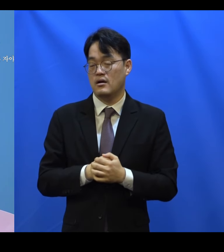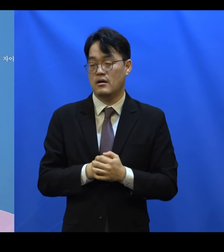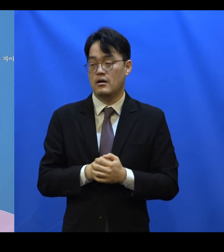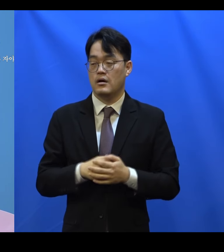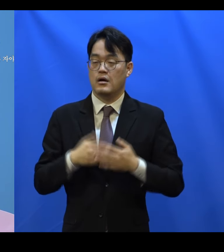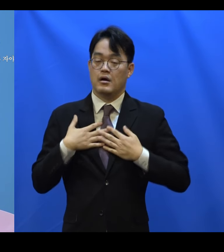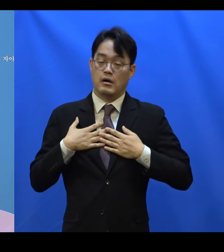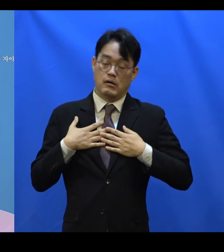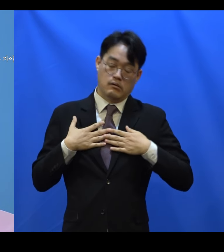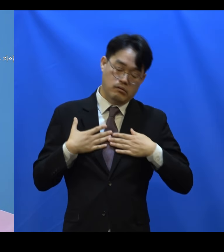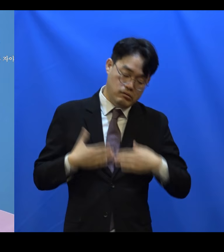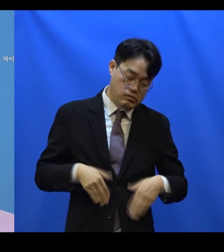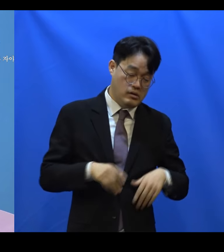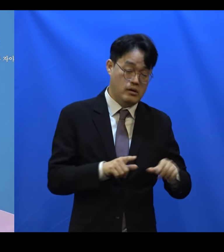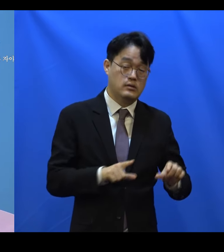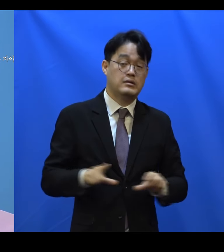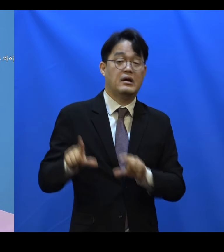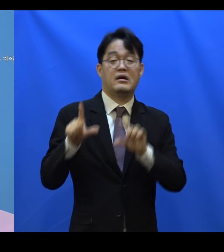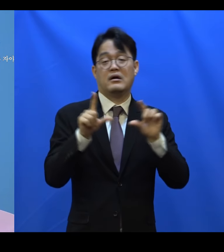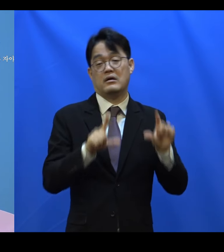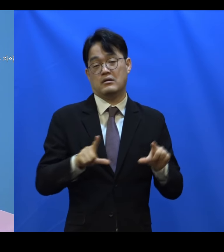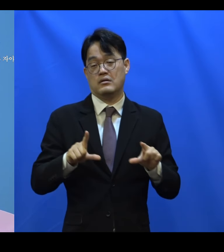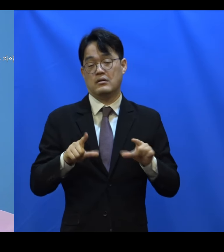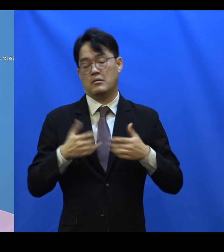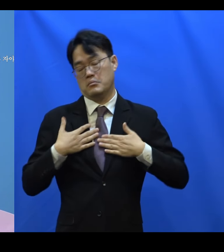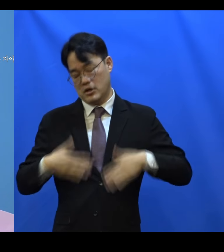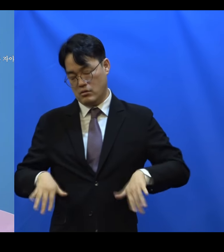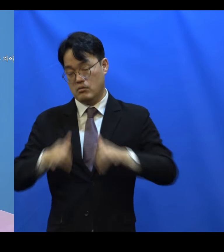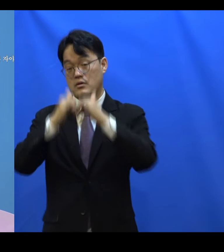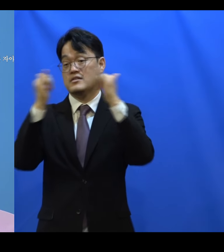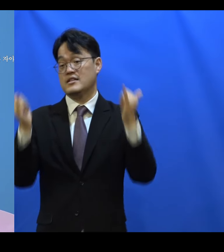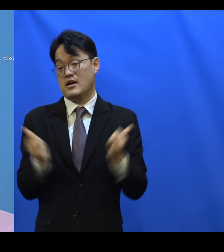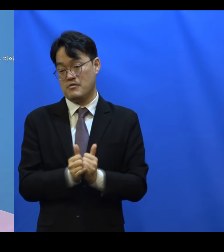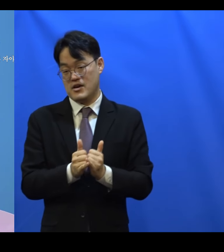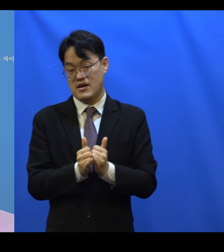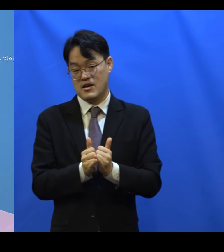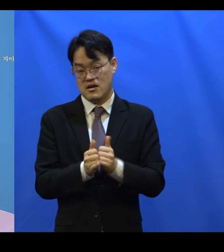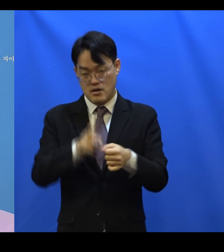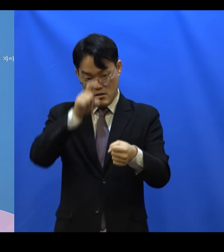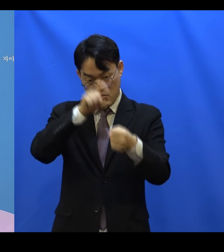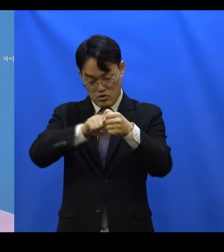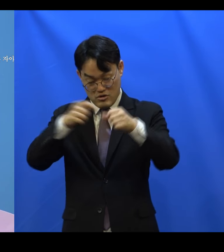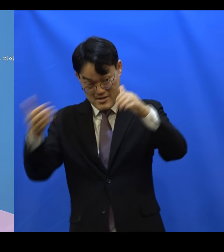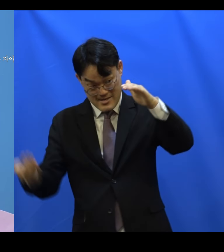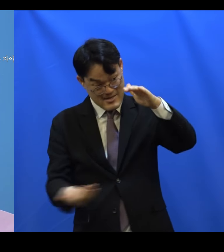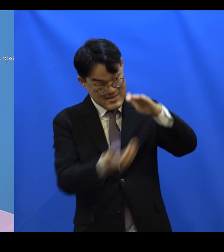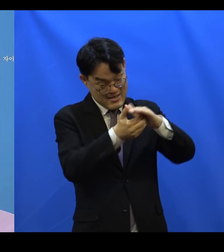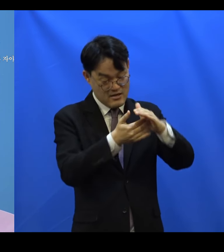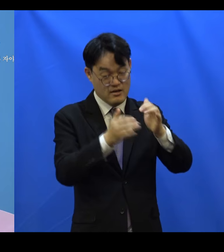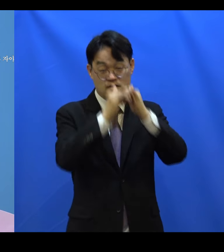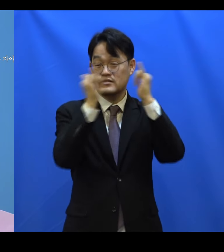피곤하고 지쳐 살아가는 사람, 그래서 피로사회, 성과사회, 강요가 너무 많아.